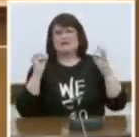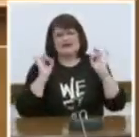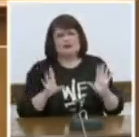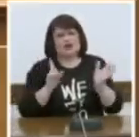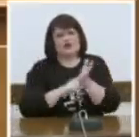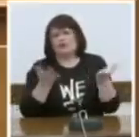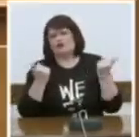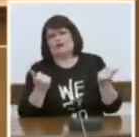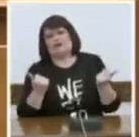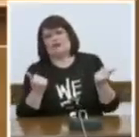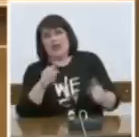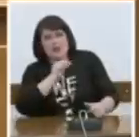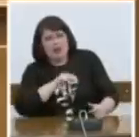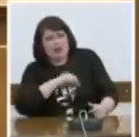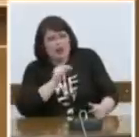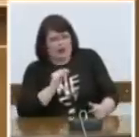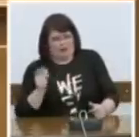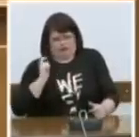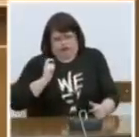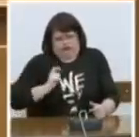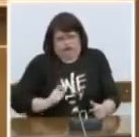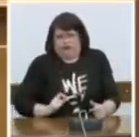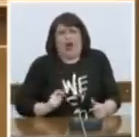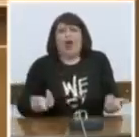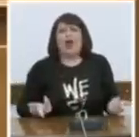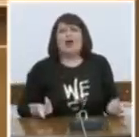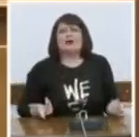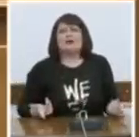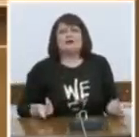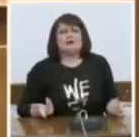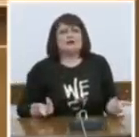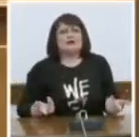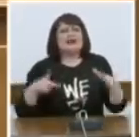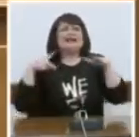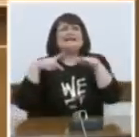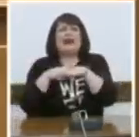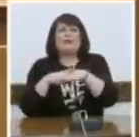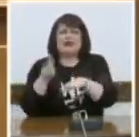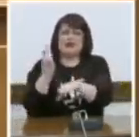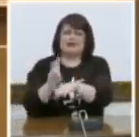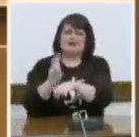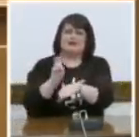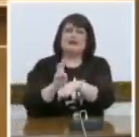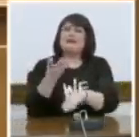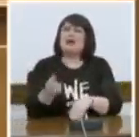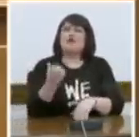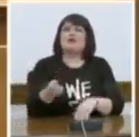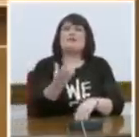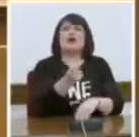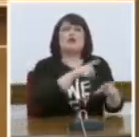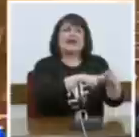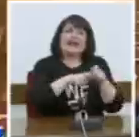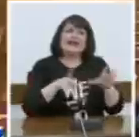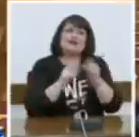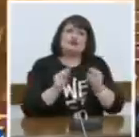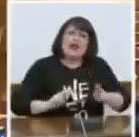δεν βγάλαν καν την υπουργική απόφαση. Ενώ λοιπόν δεν έχει γίνει φορολόγηση, τα λεφτά είναι ήδη στα ταμεία κάποιων. Δηλαδή τα λεφτά φτάνει ήδη στις ενεργειακές εταιρείες, είναι ήδη στα